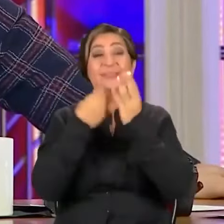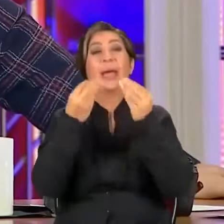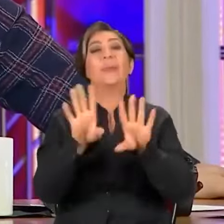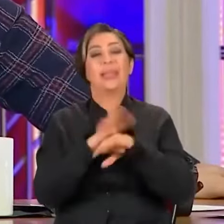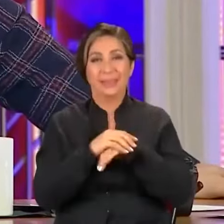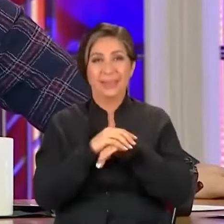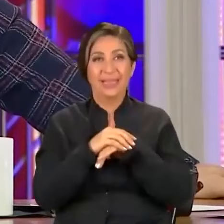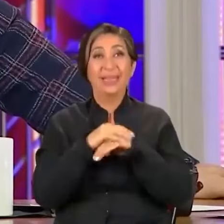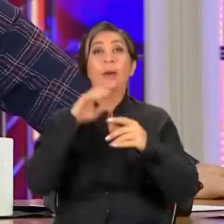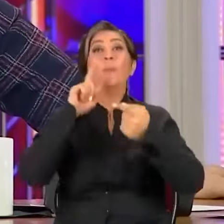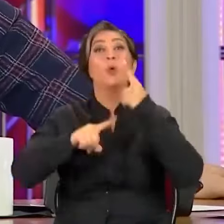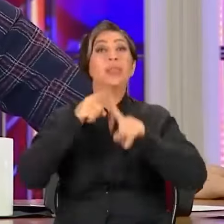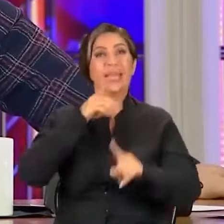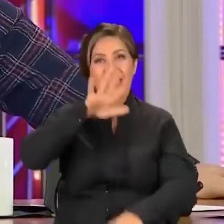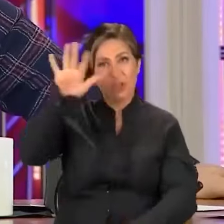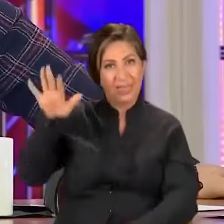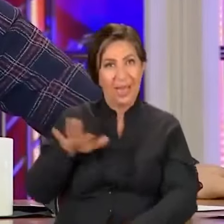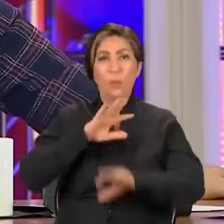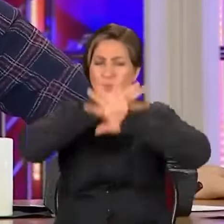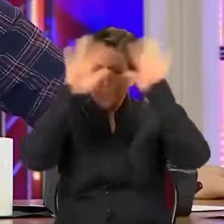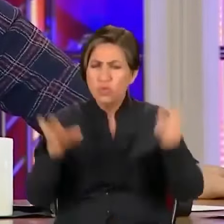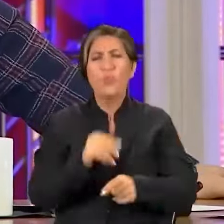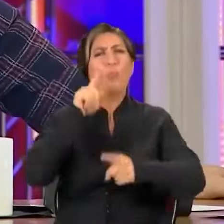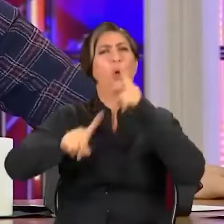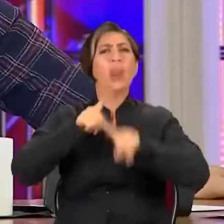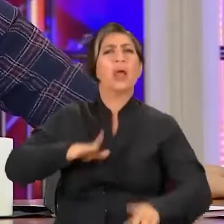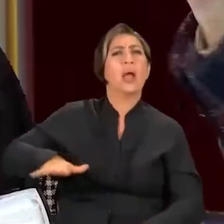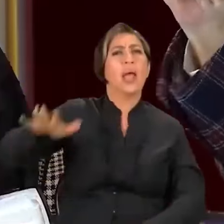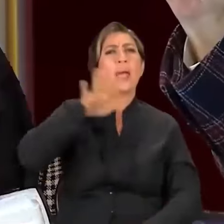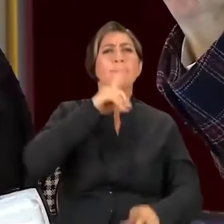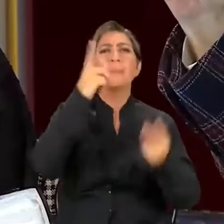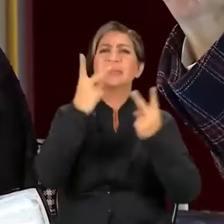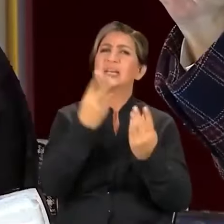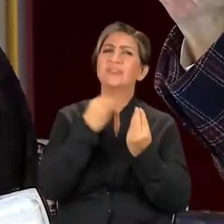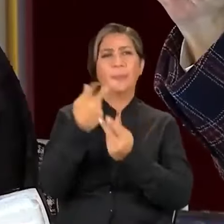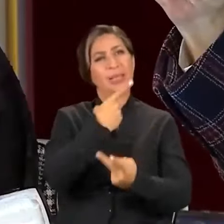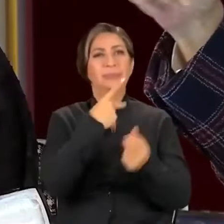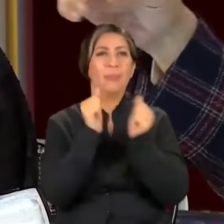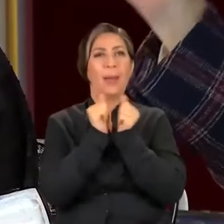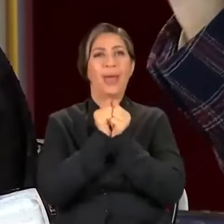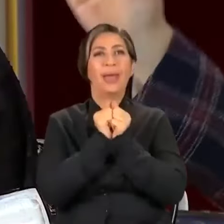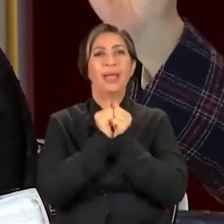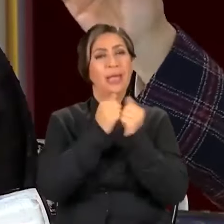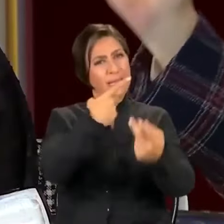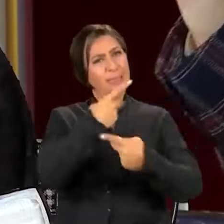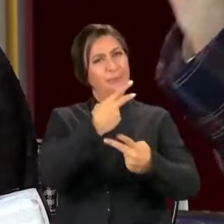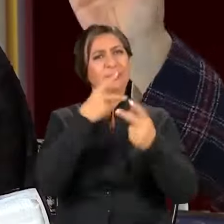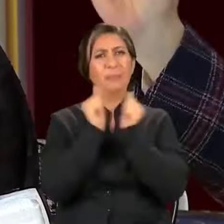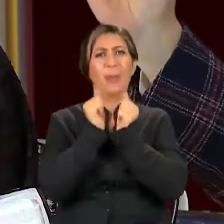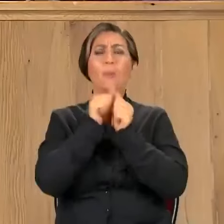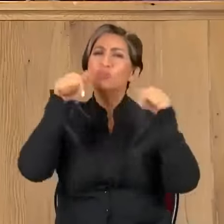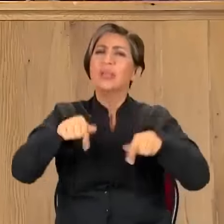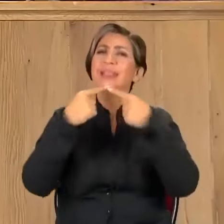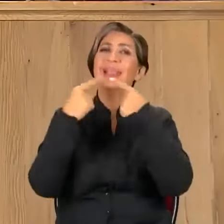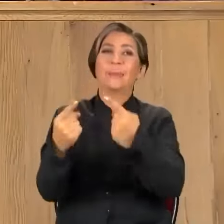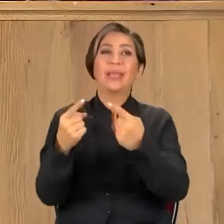isim vermeden siyasetçilere, bütün siyasi arenaya buradan bir mesaj verelim ikimiz beraber. İkimiz beraber buradan diyelim